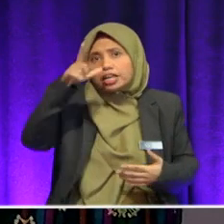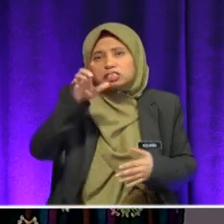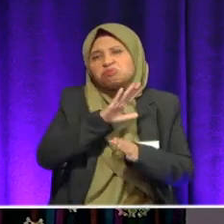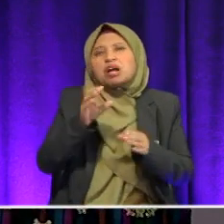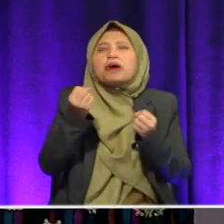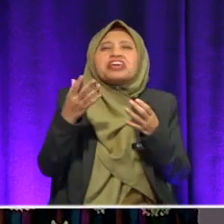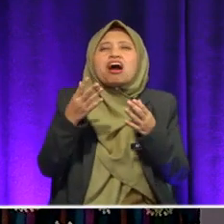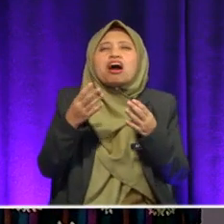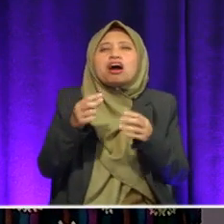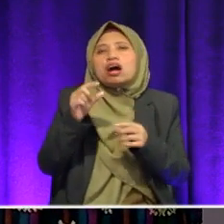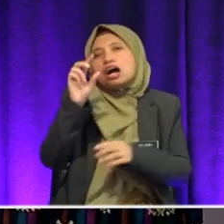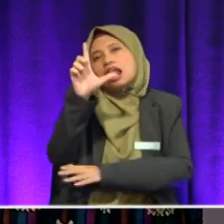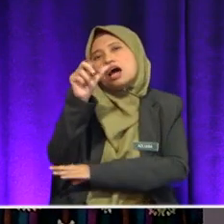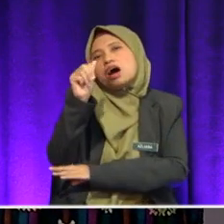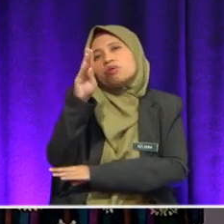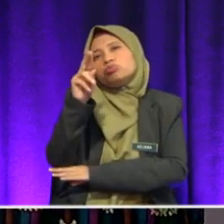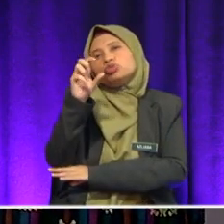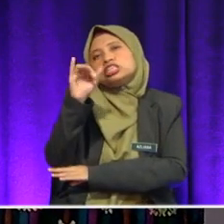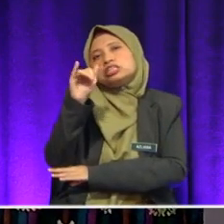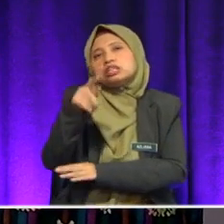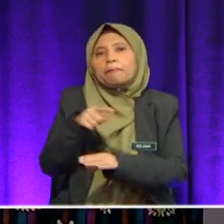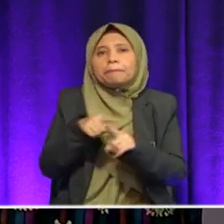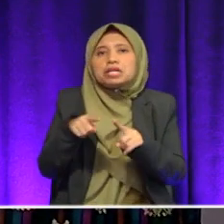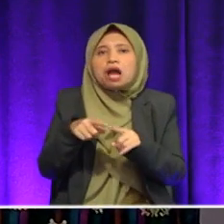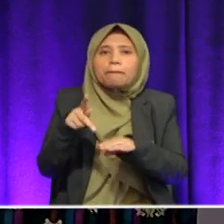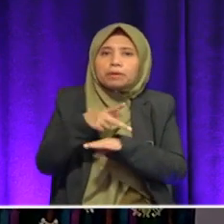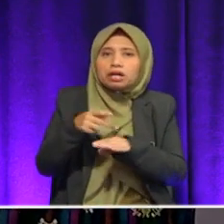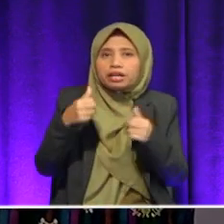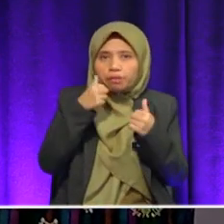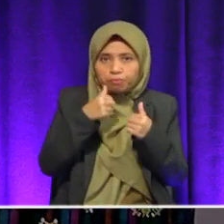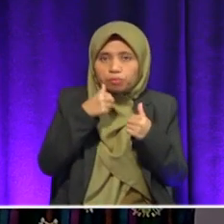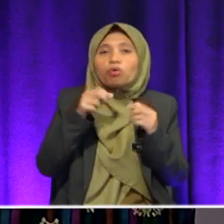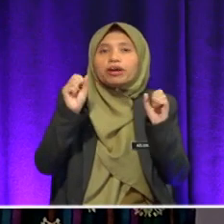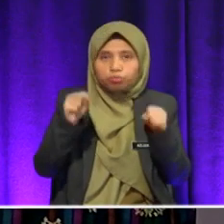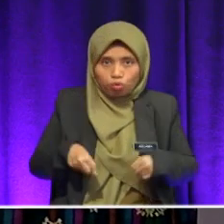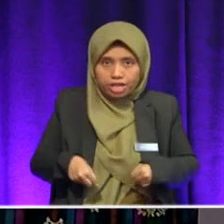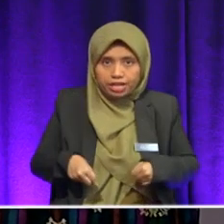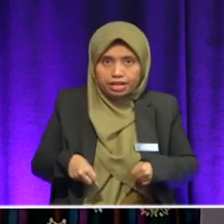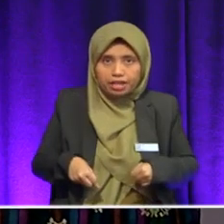kalau pakaian wanita untuk ke majas-majus tertentu